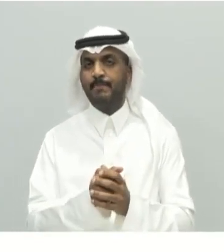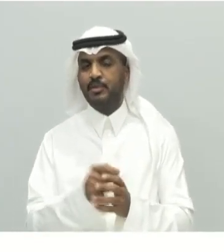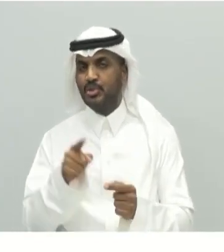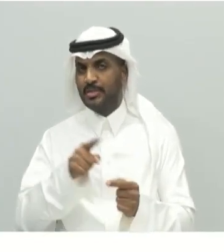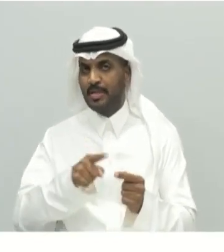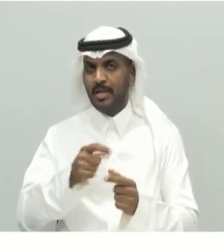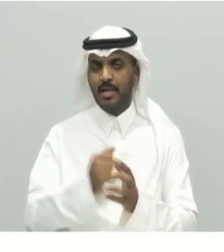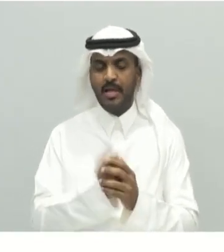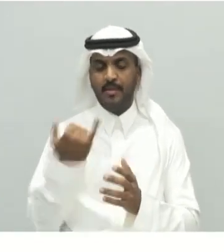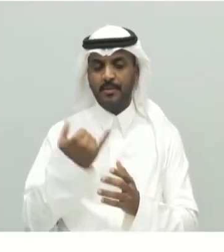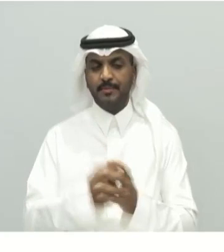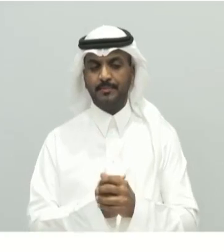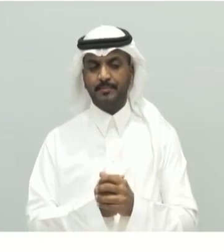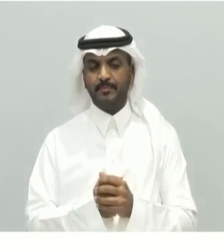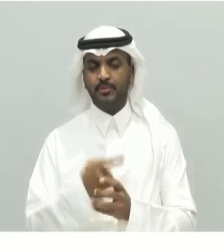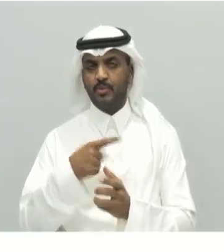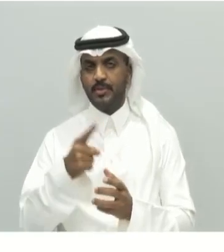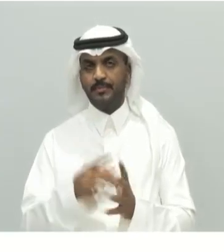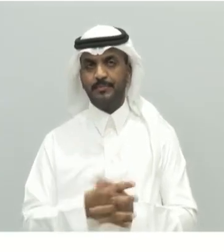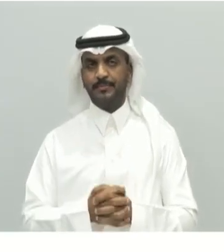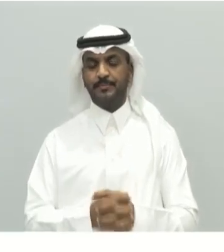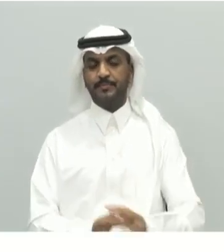العربيه الاجابه